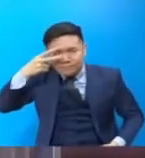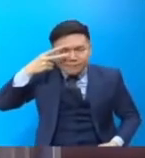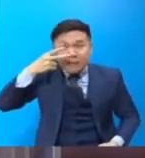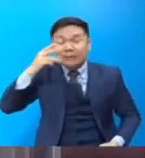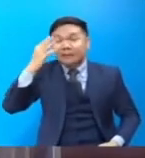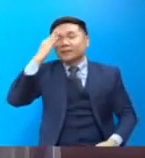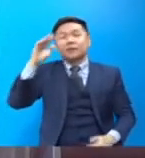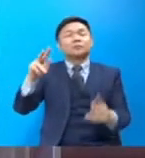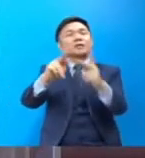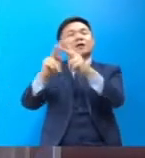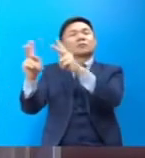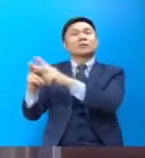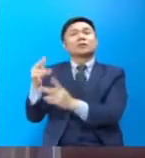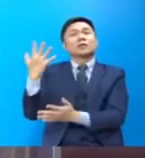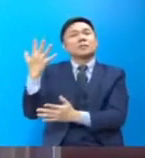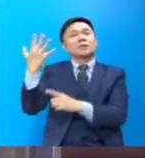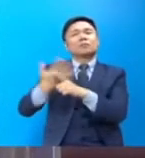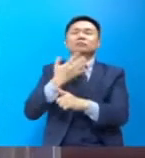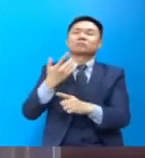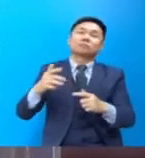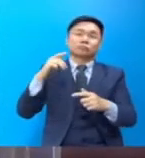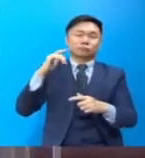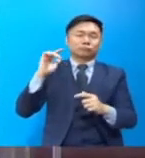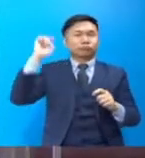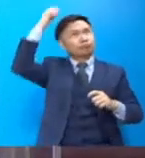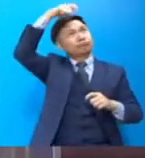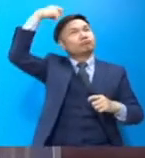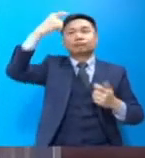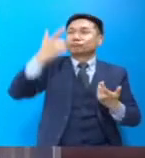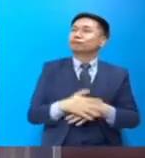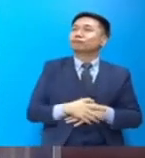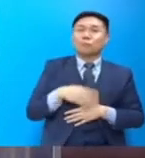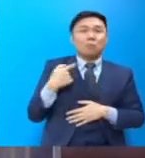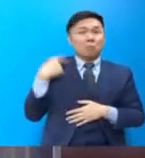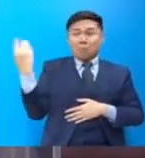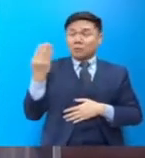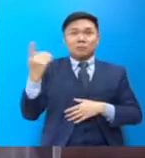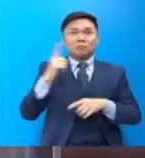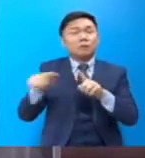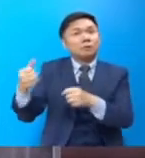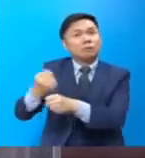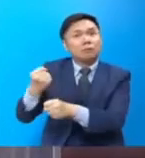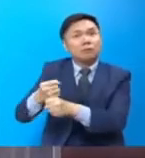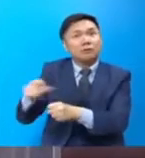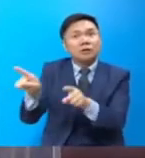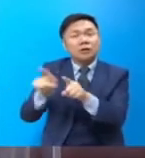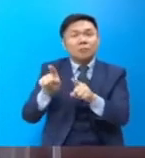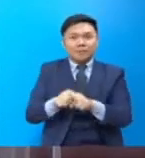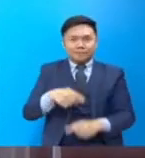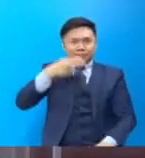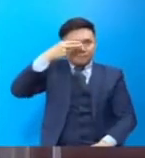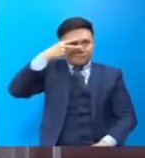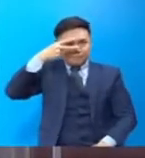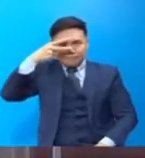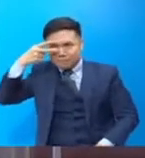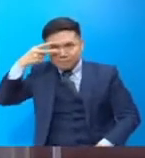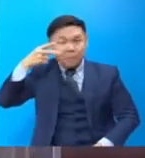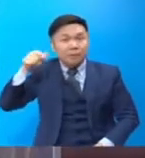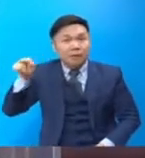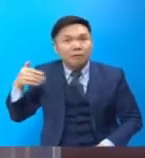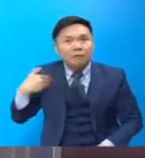tahu-tahu duduk Kampung kita lima bulan pakai seban pakai uh yuk berisik dari customized tiade ke Indah tuh